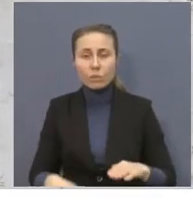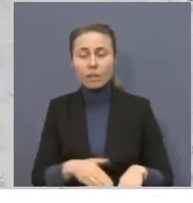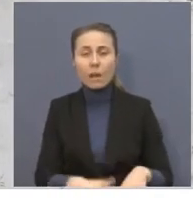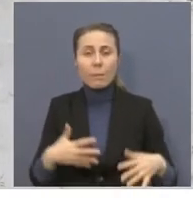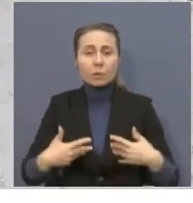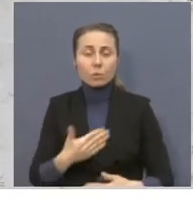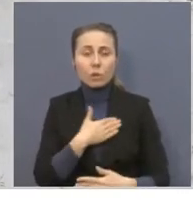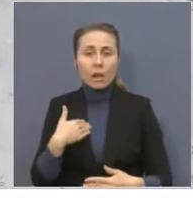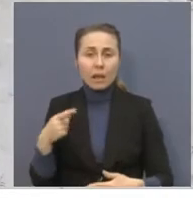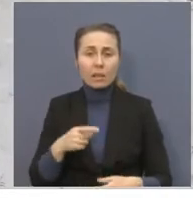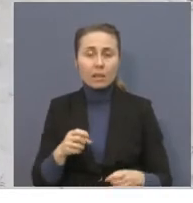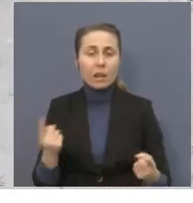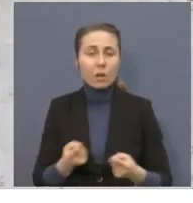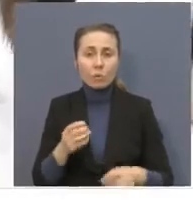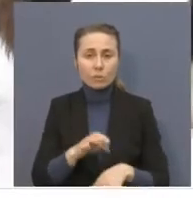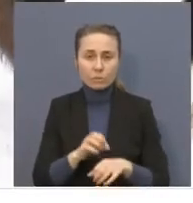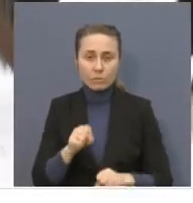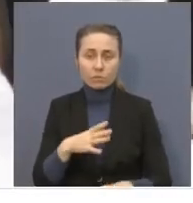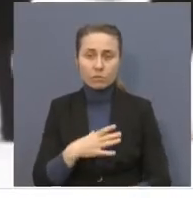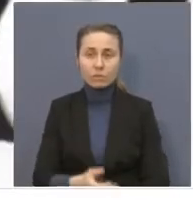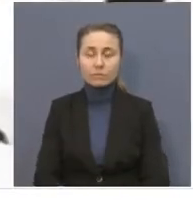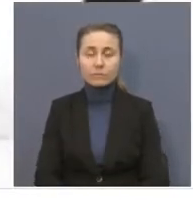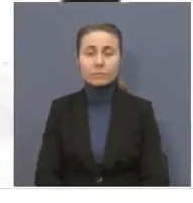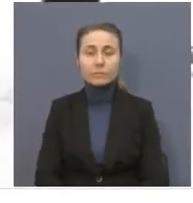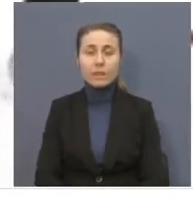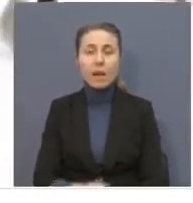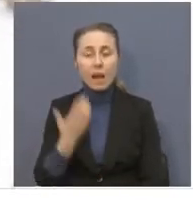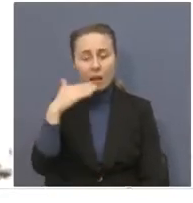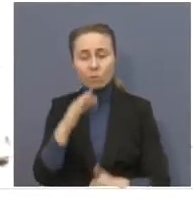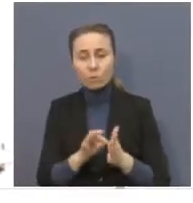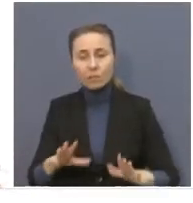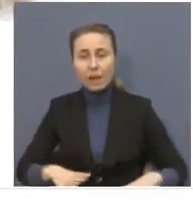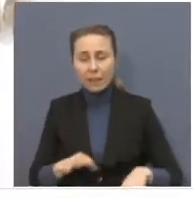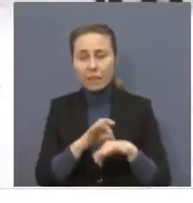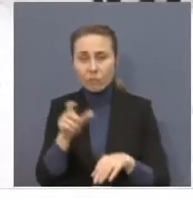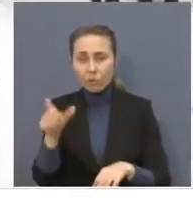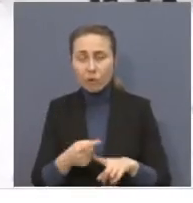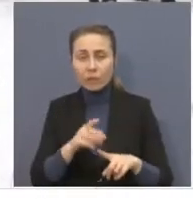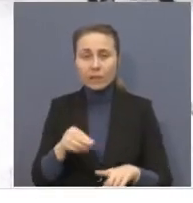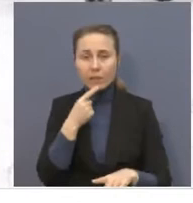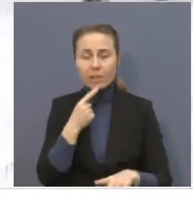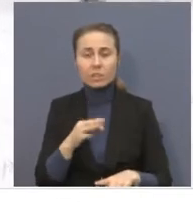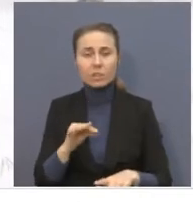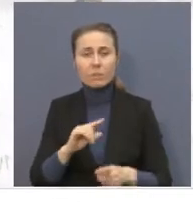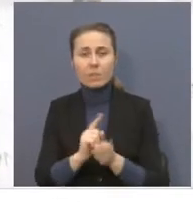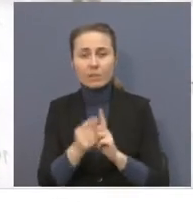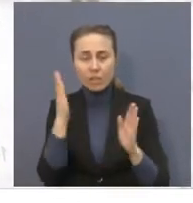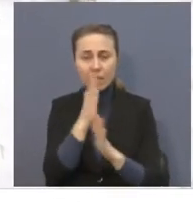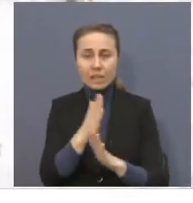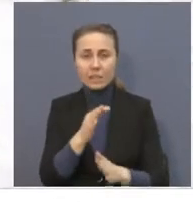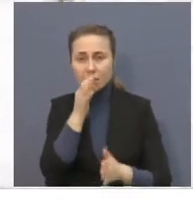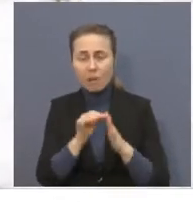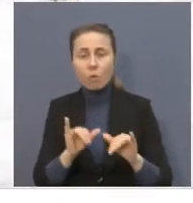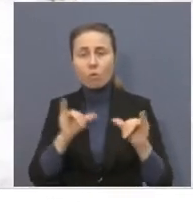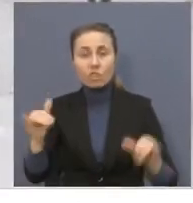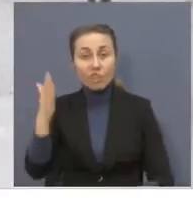простуде легких они могут легко заболеть. Акмольские коневоды выражают беспокойство, что переменчивая погода скажется на увеличении